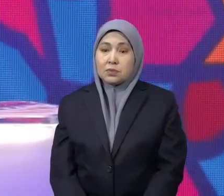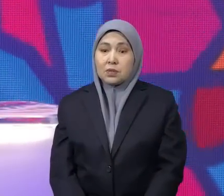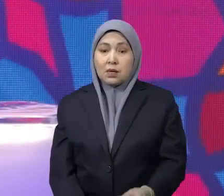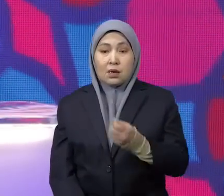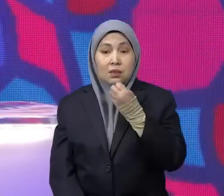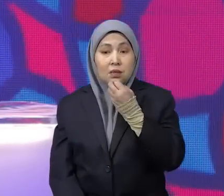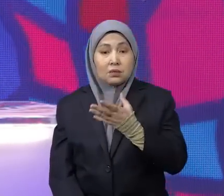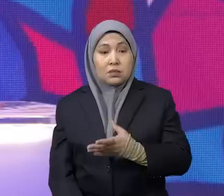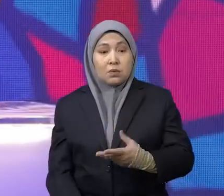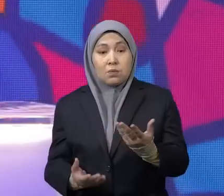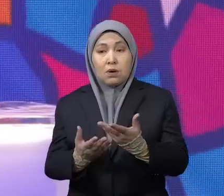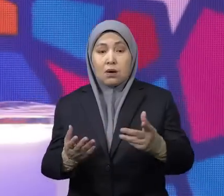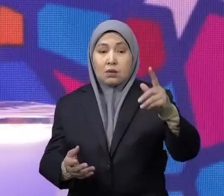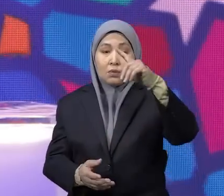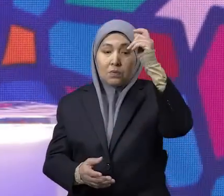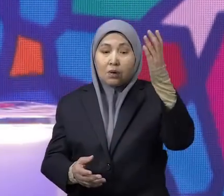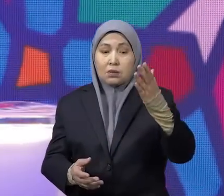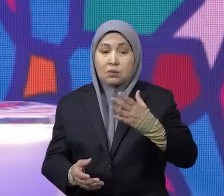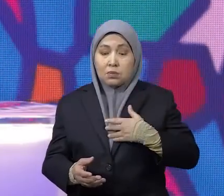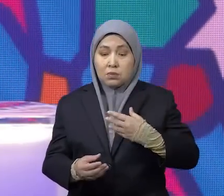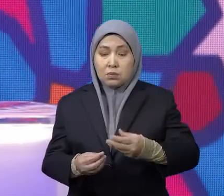صدق الله